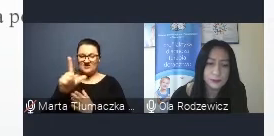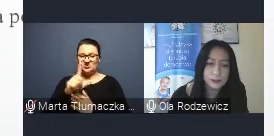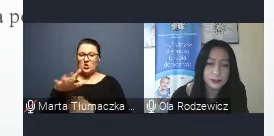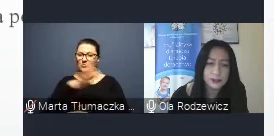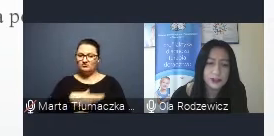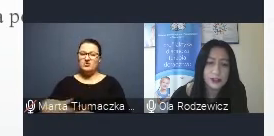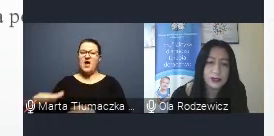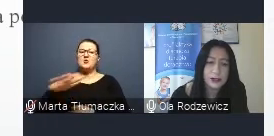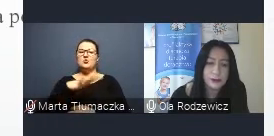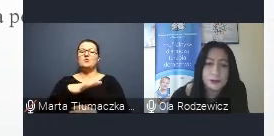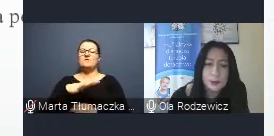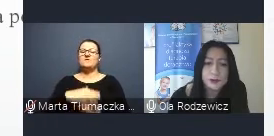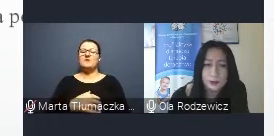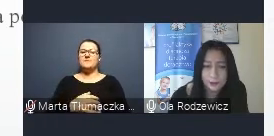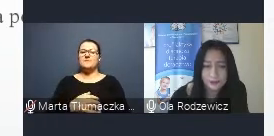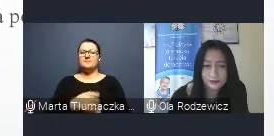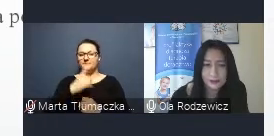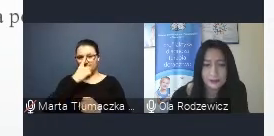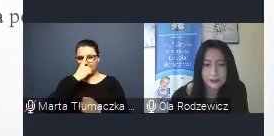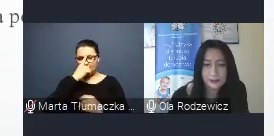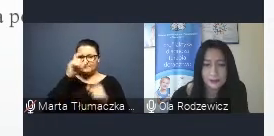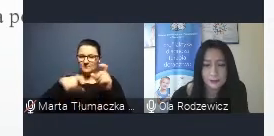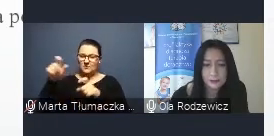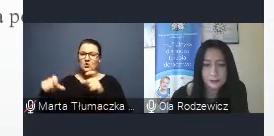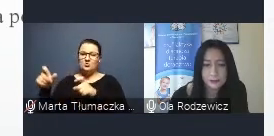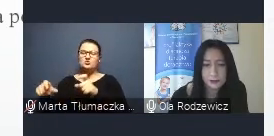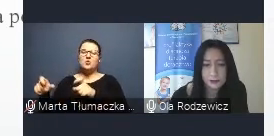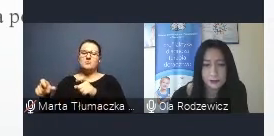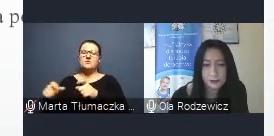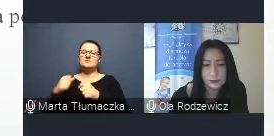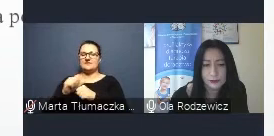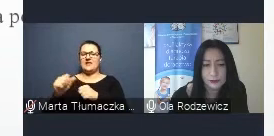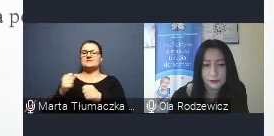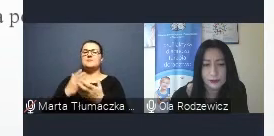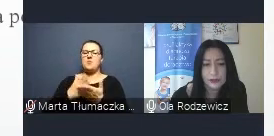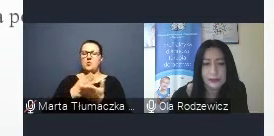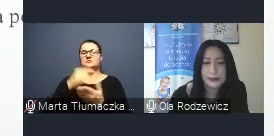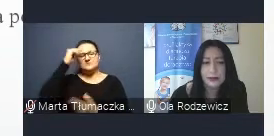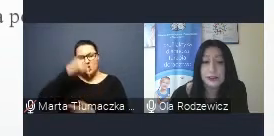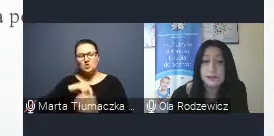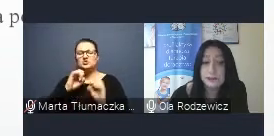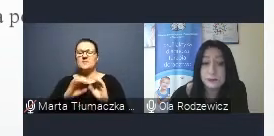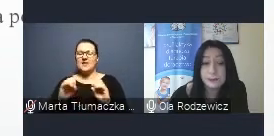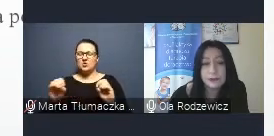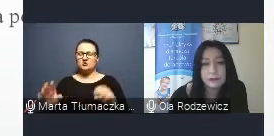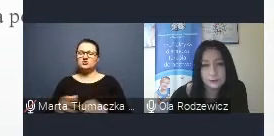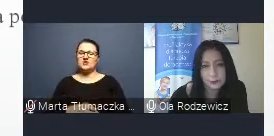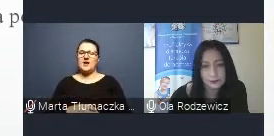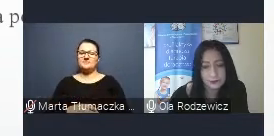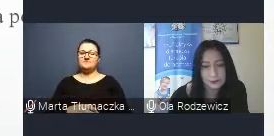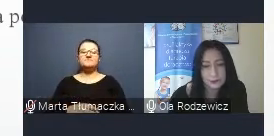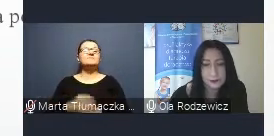obszarów, w których osoby są objęte pomocą psychologiczno-pedagogiczną. W tym